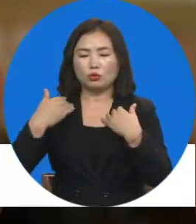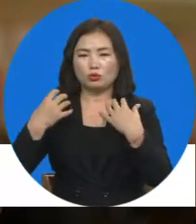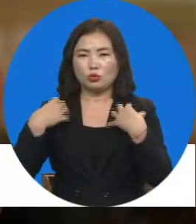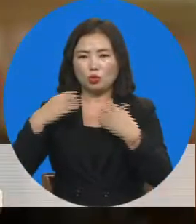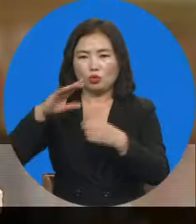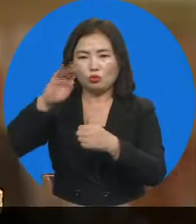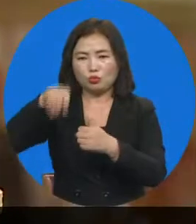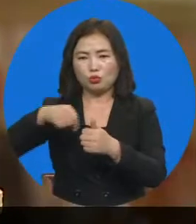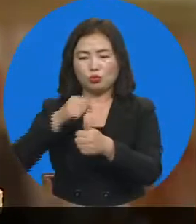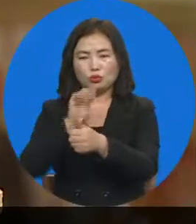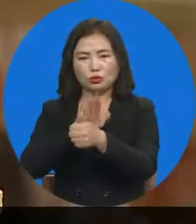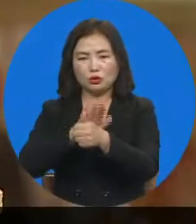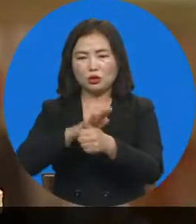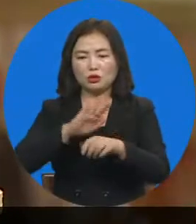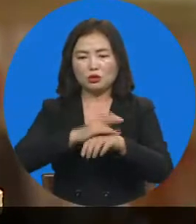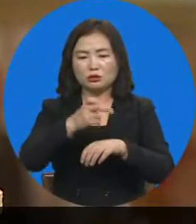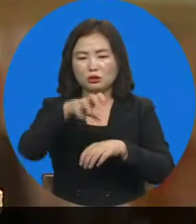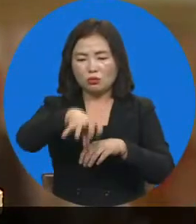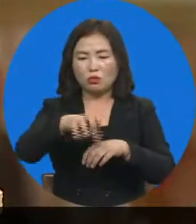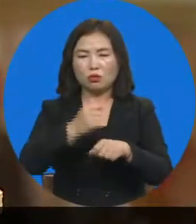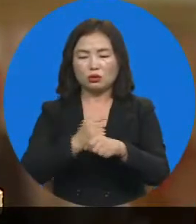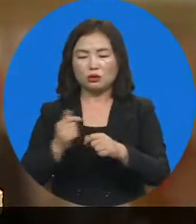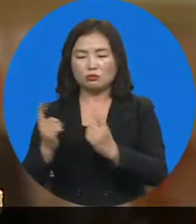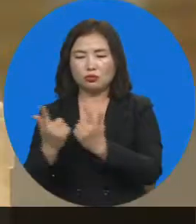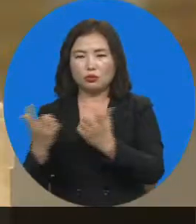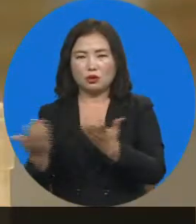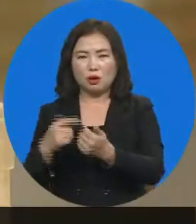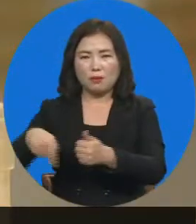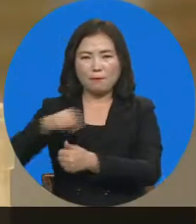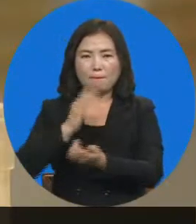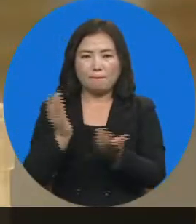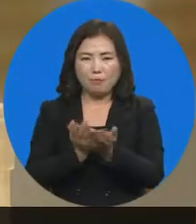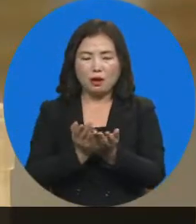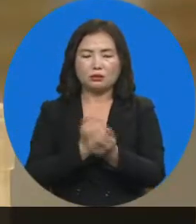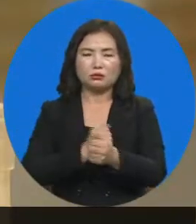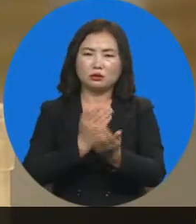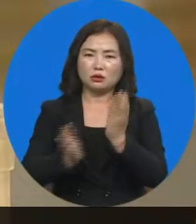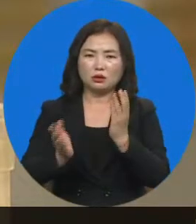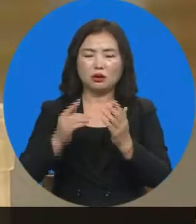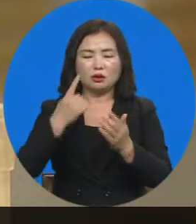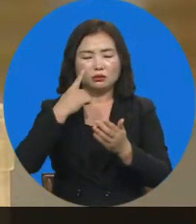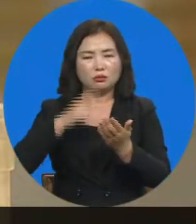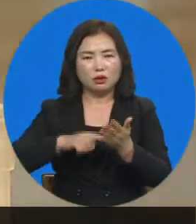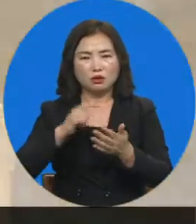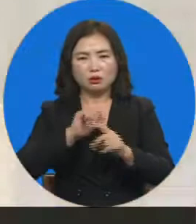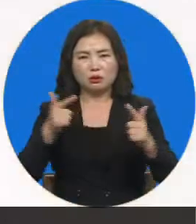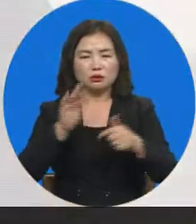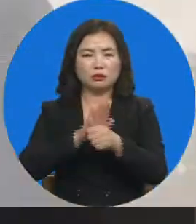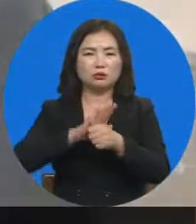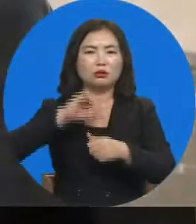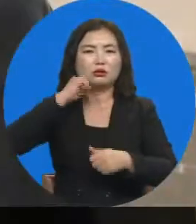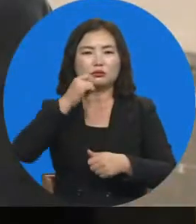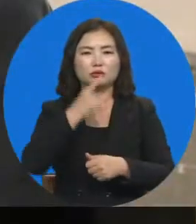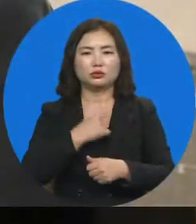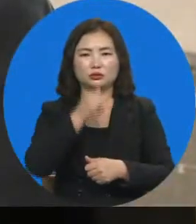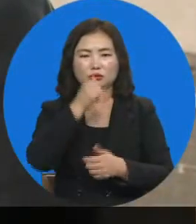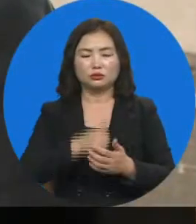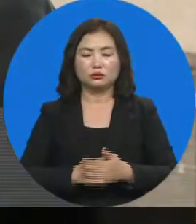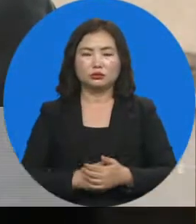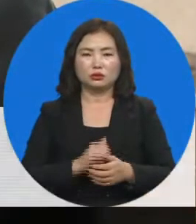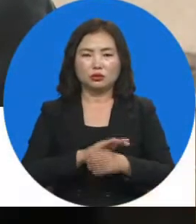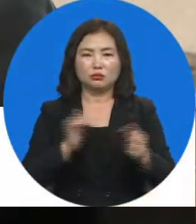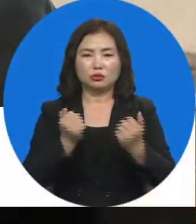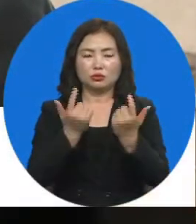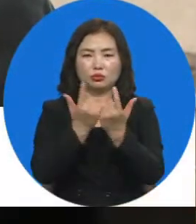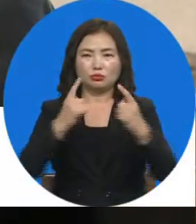모두 경산에 있어 북부권 실정에 맞춘 현장 대응과 모델 발굴에 어려움을 겪어왔습니다. 북부지역에 있는